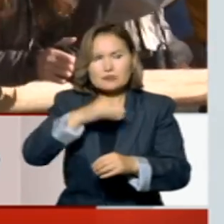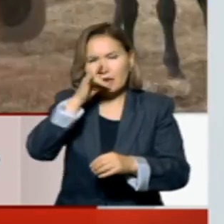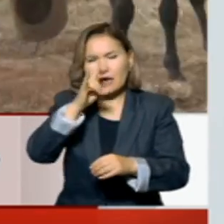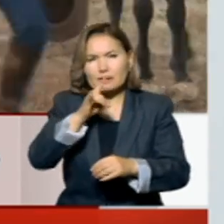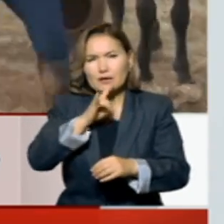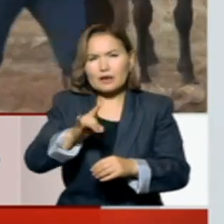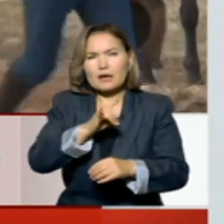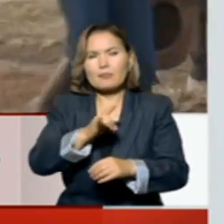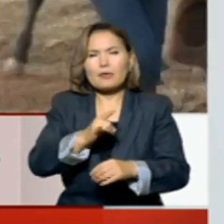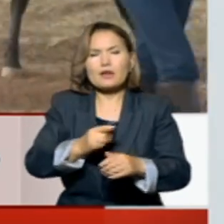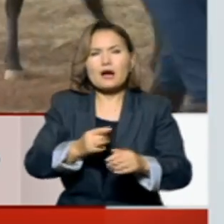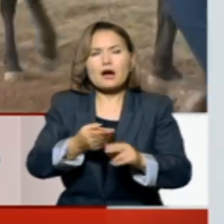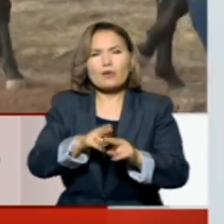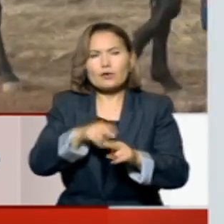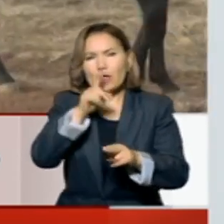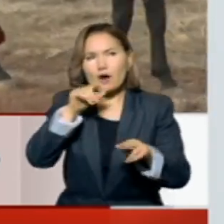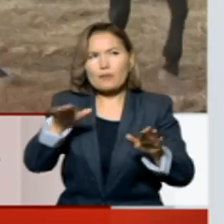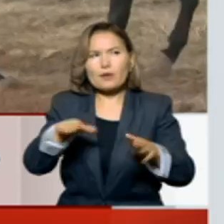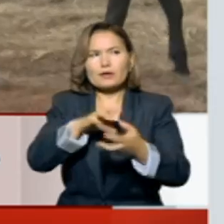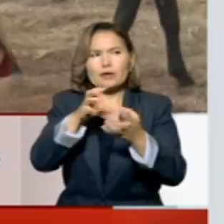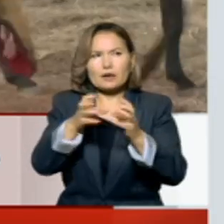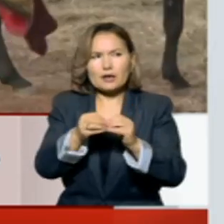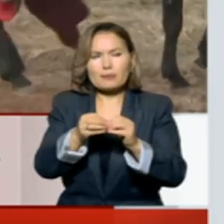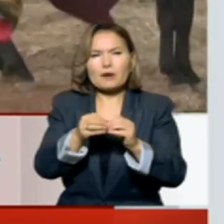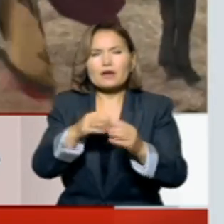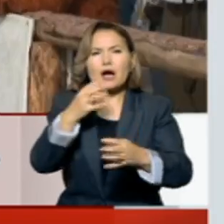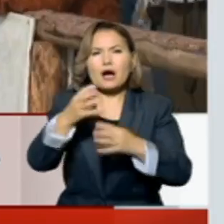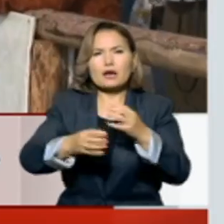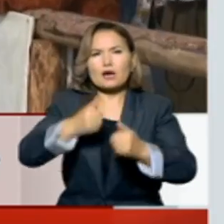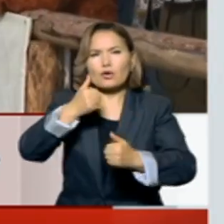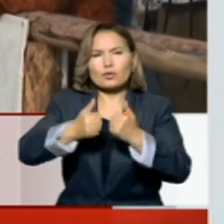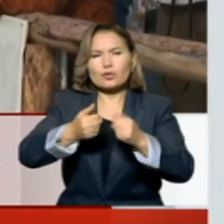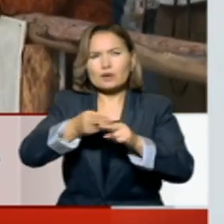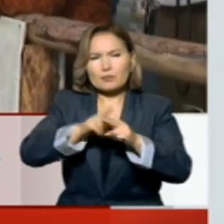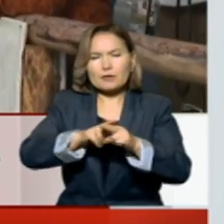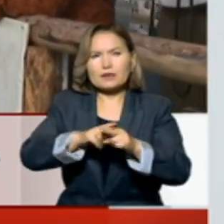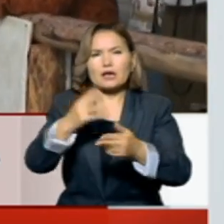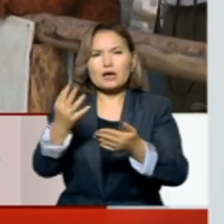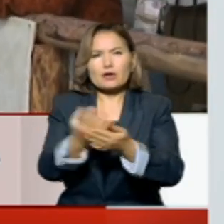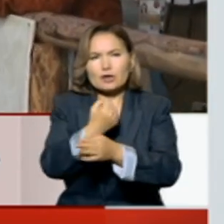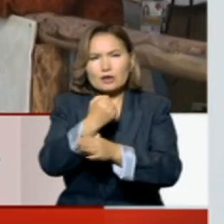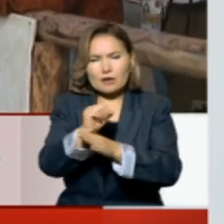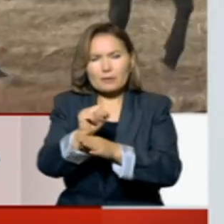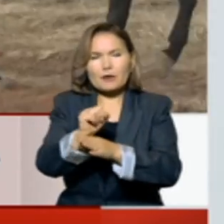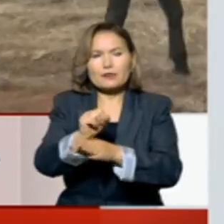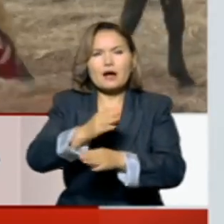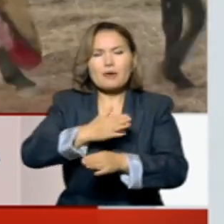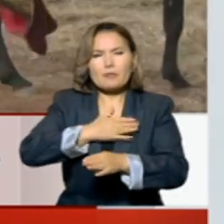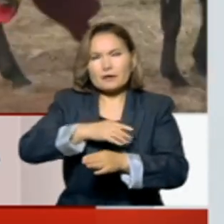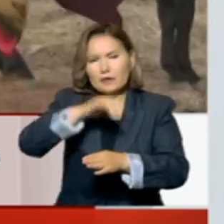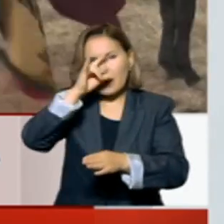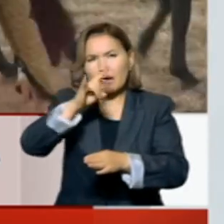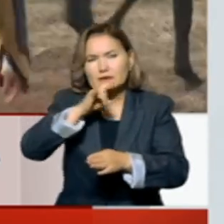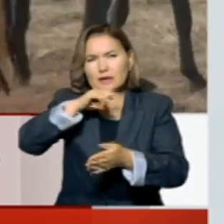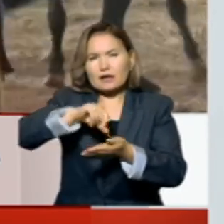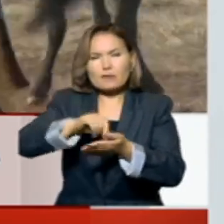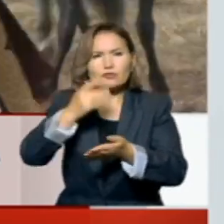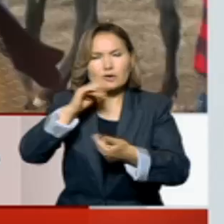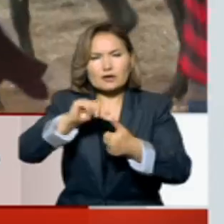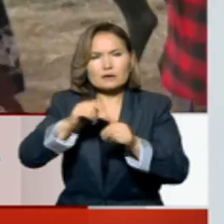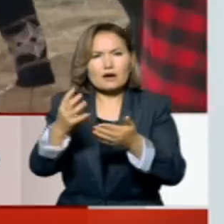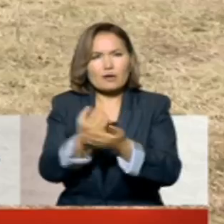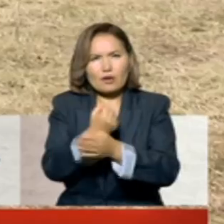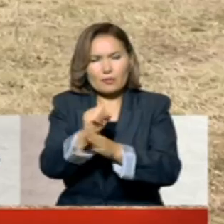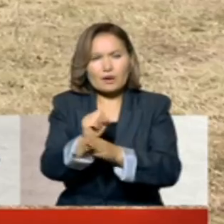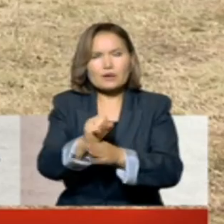елдің намысын бұл құсбегілер сайысында жалпы халықаралық турнирлерде жеңімпаз болып жүрген біздің елдің үздік деген құсбегілері